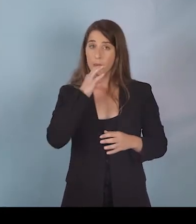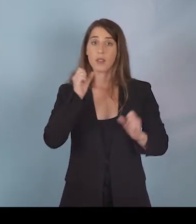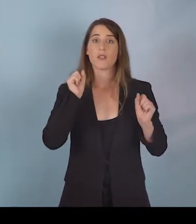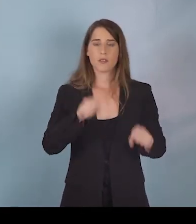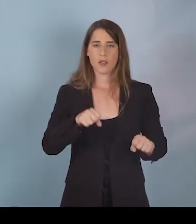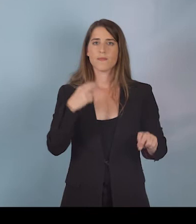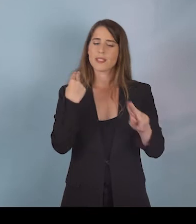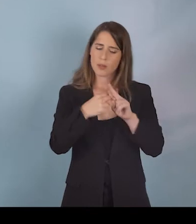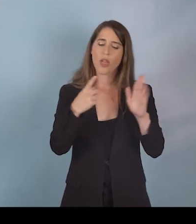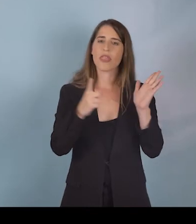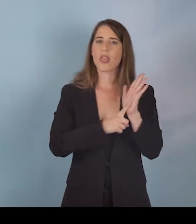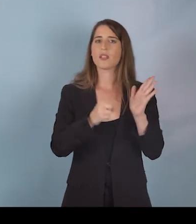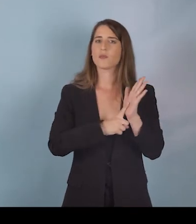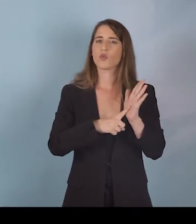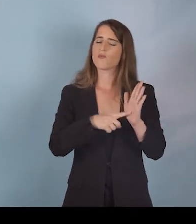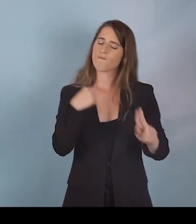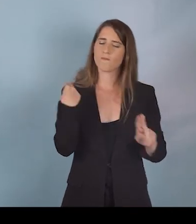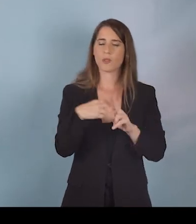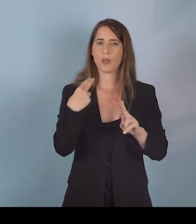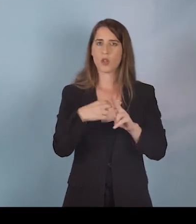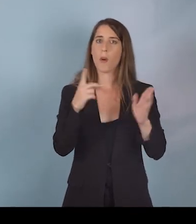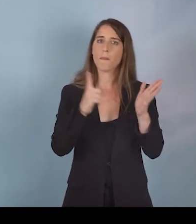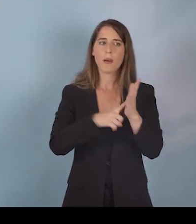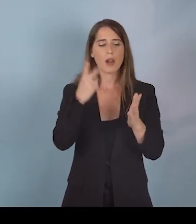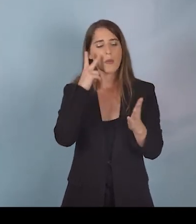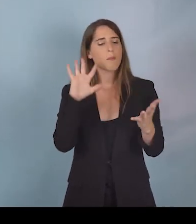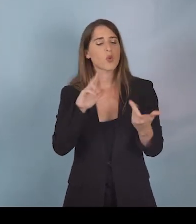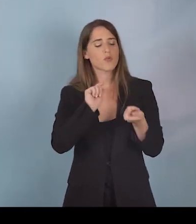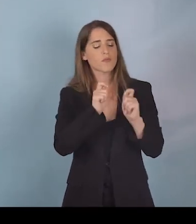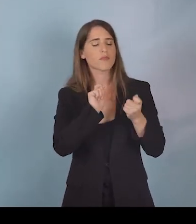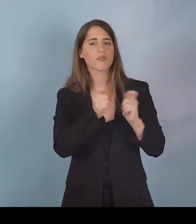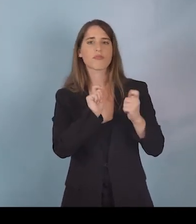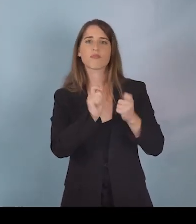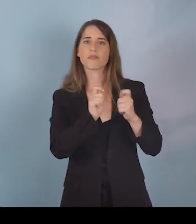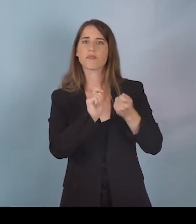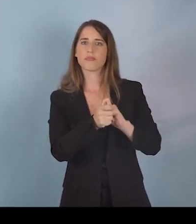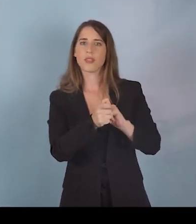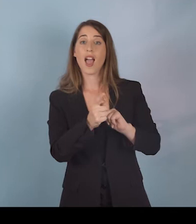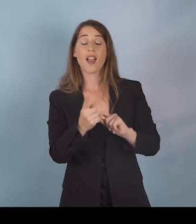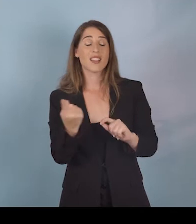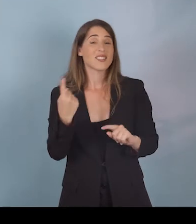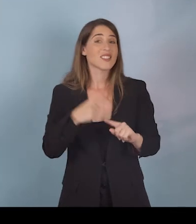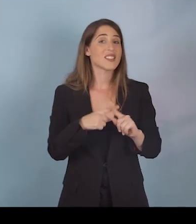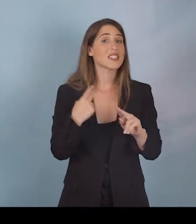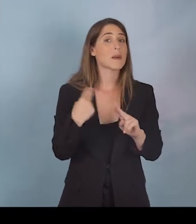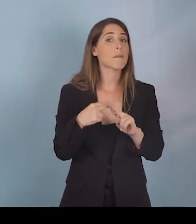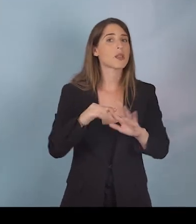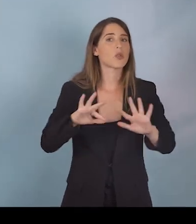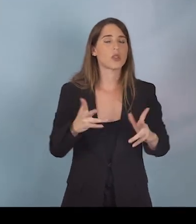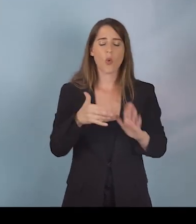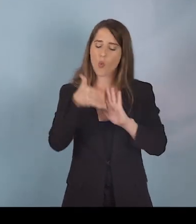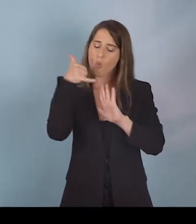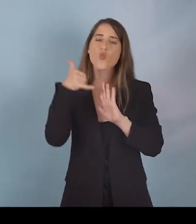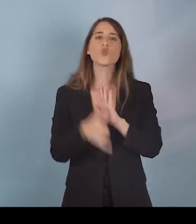Ότι, όπως είπατε κι εσείς, είναι πολύ σημαντικά τα θεσμικά και πρέπει να δούμε τι καλύτερο μπορούμε να κάνουμε σε